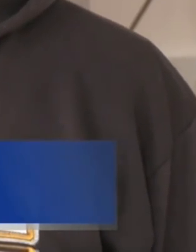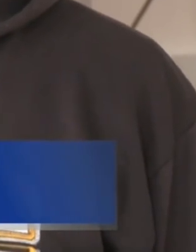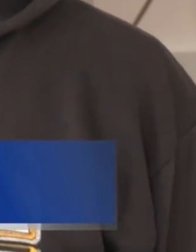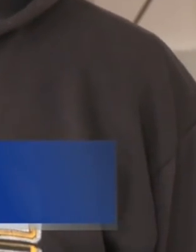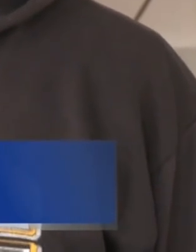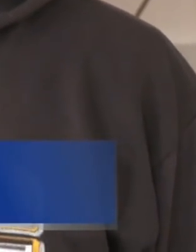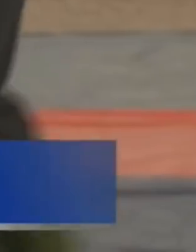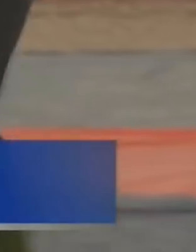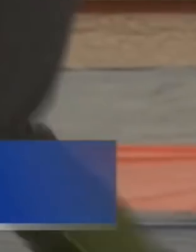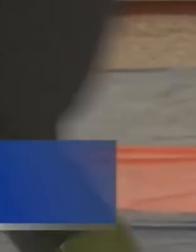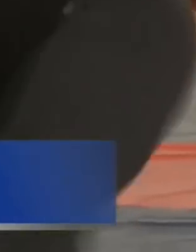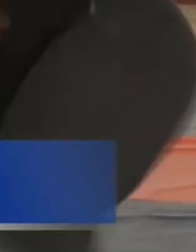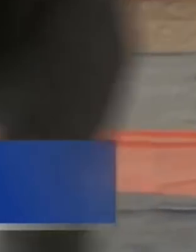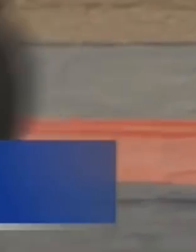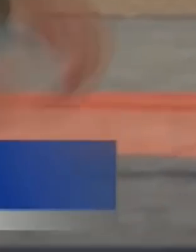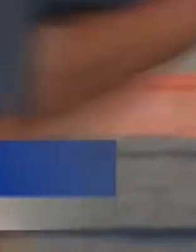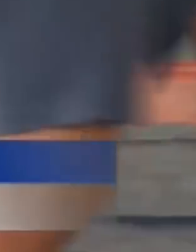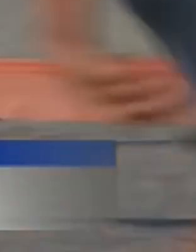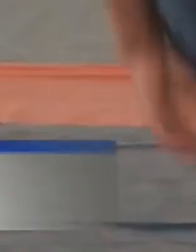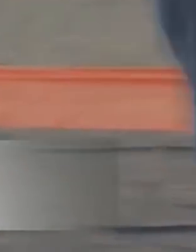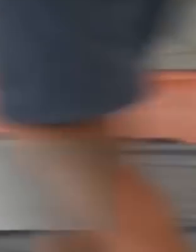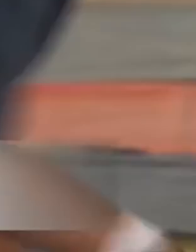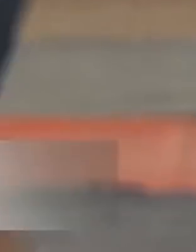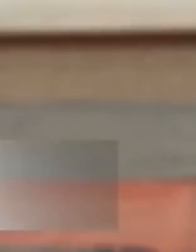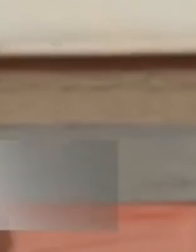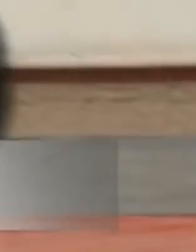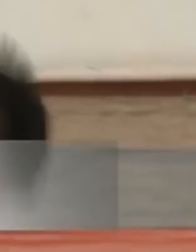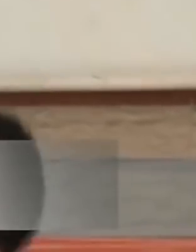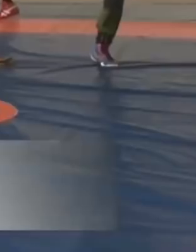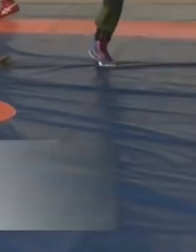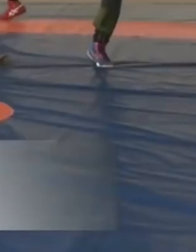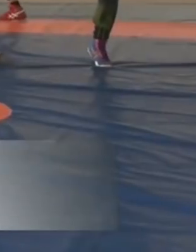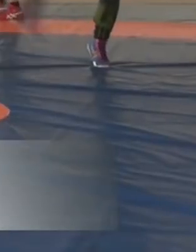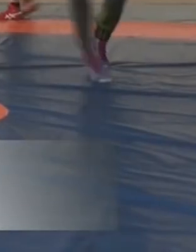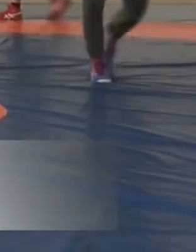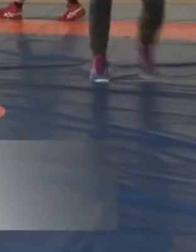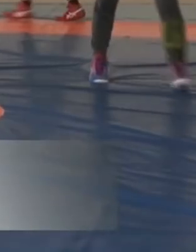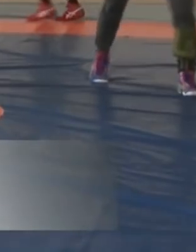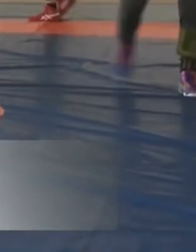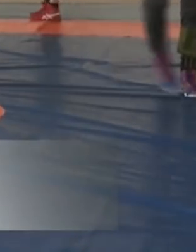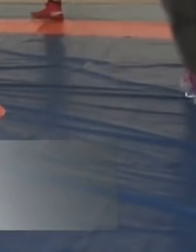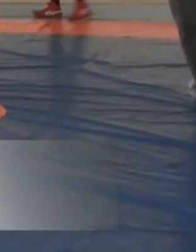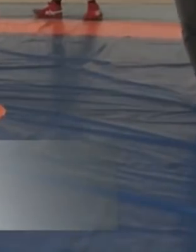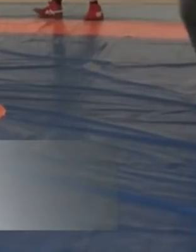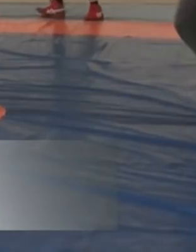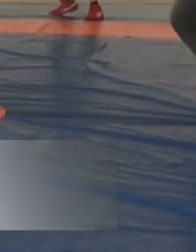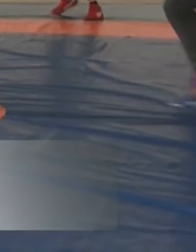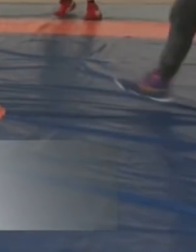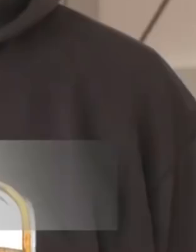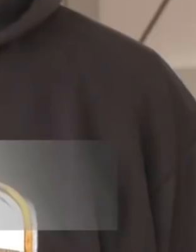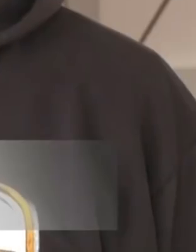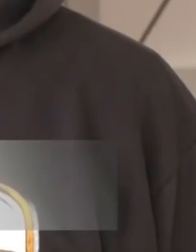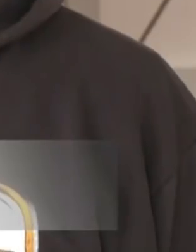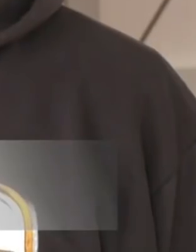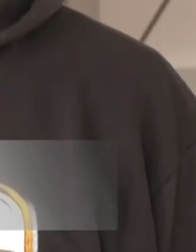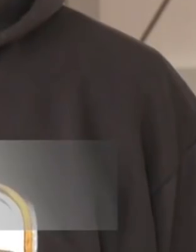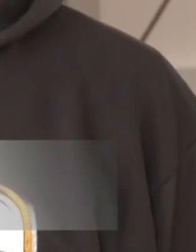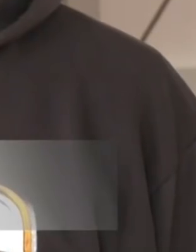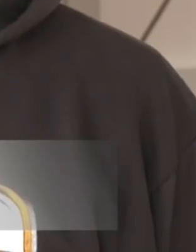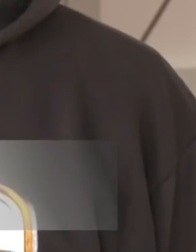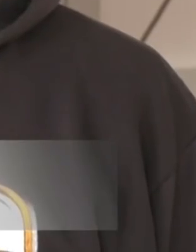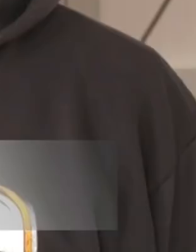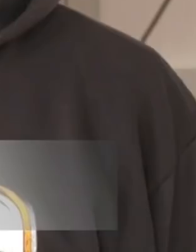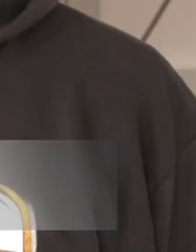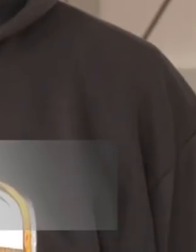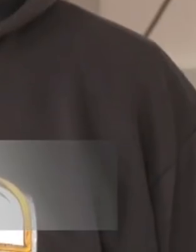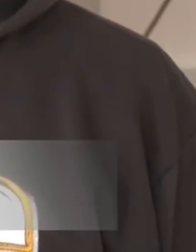өөрсдийн клубүүдийн одоо нийлж одоо баг багаараа одоо хамтарсан бэлтгэлийг бол аль нэг клуб дээр нь хийж байгаа. Одоо өнөөдөр бол одоо барилдааны бэлтгэл хийхэд ЭМЖ